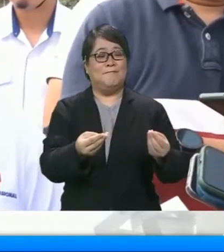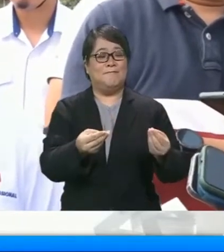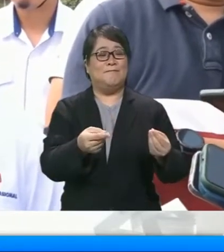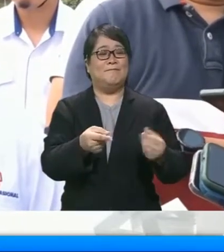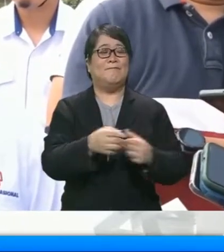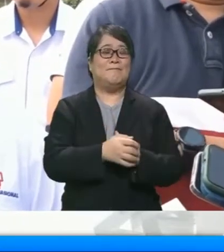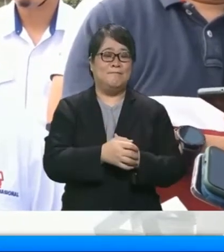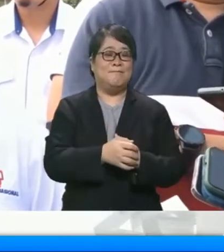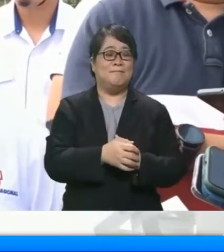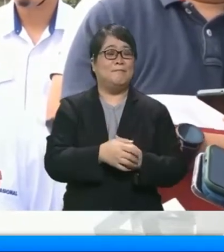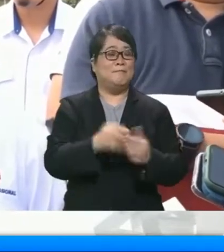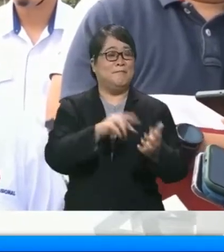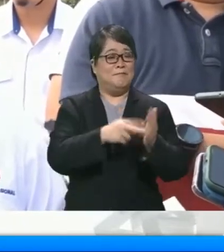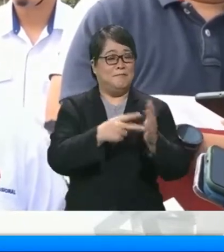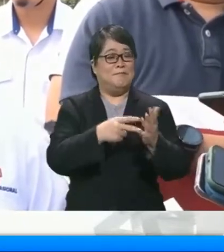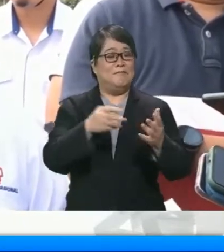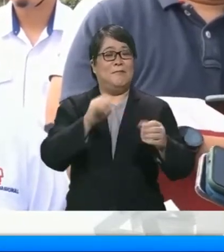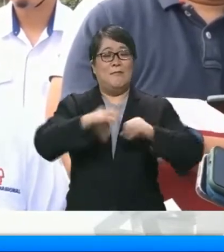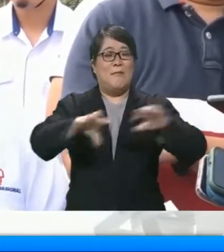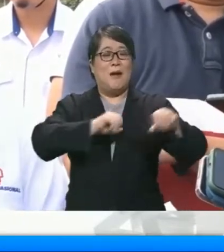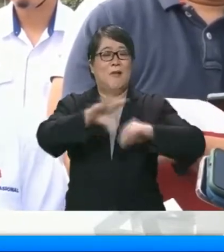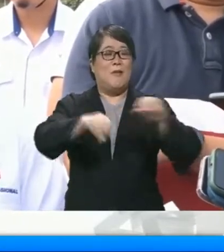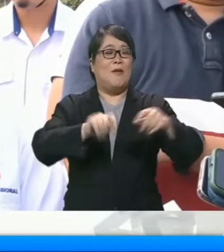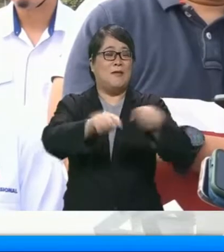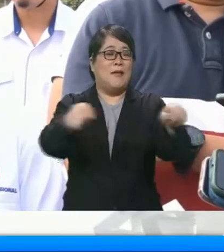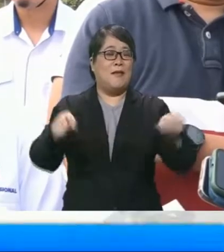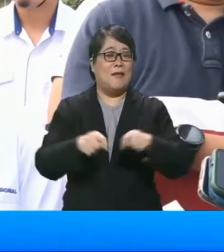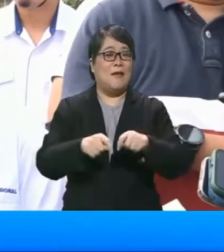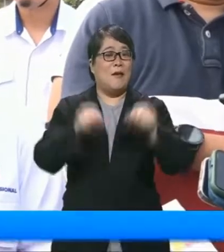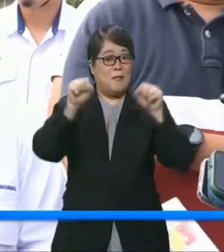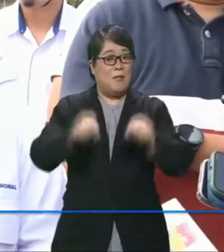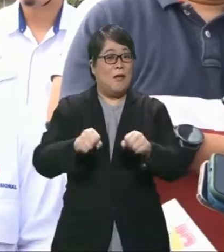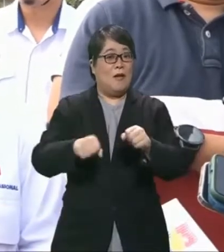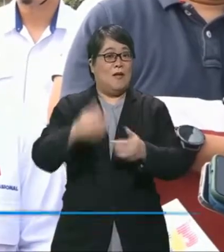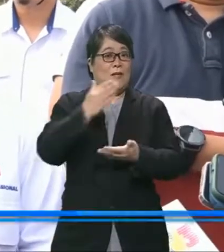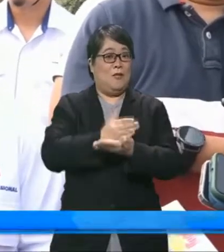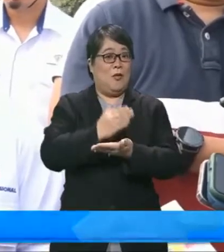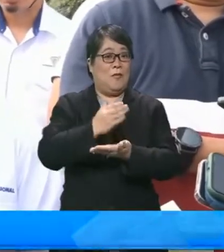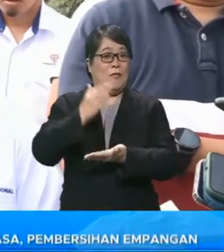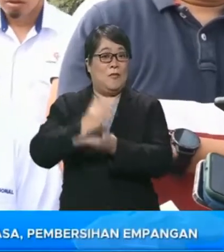buangan ataupun sedimen yang masuk ke dalam tasik, kerana kita dapat menghentikan